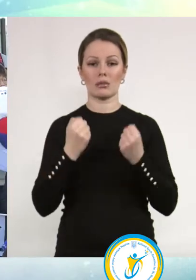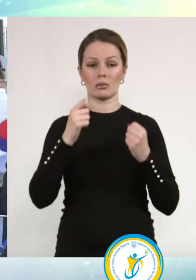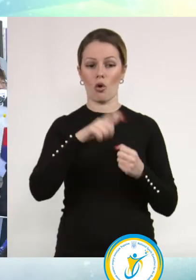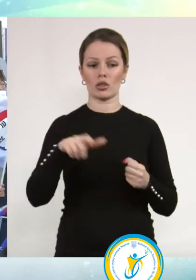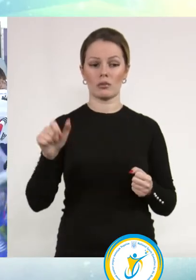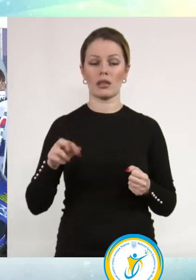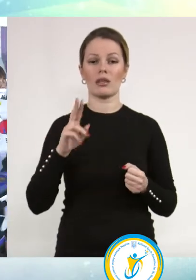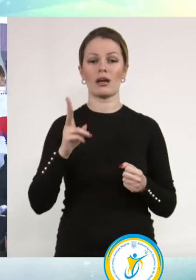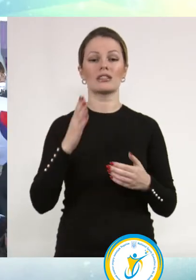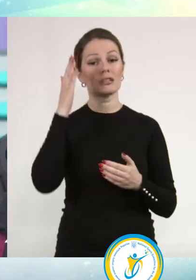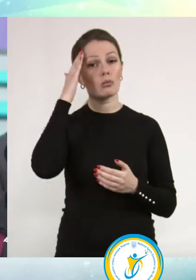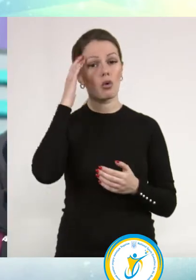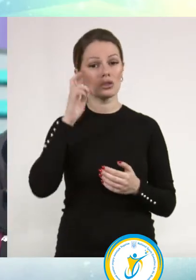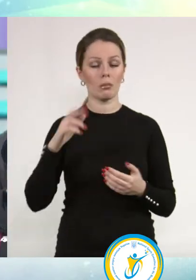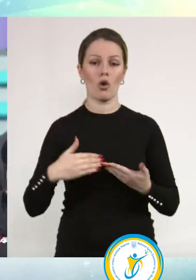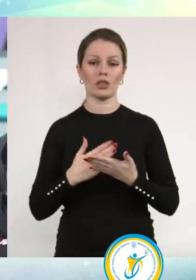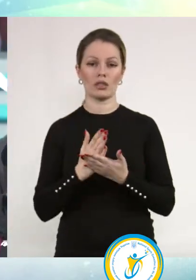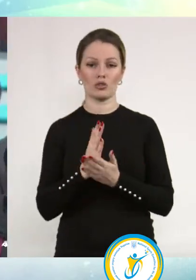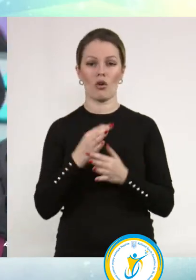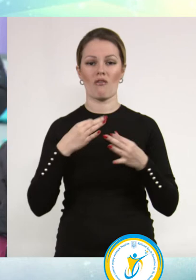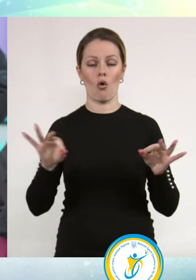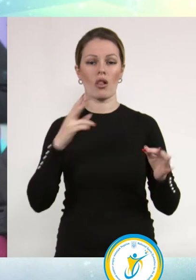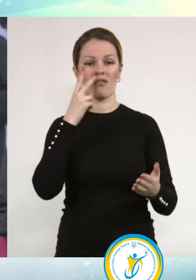для підтримки спортсменів, а й як спосіб